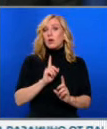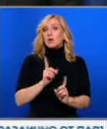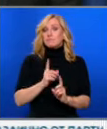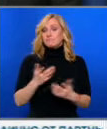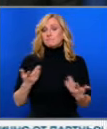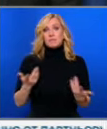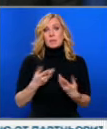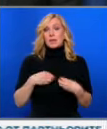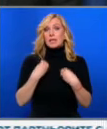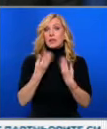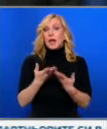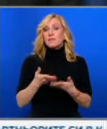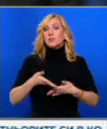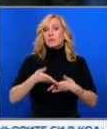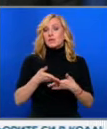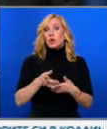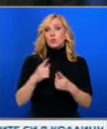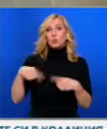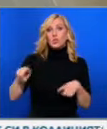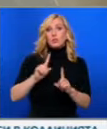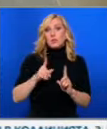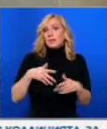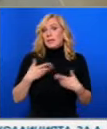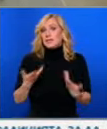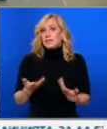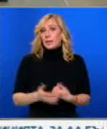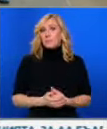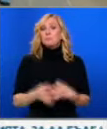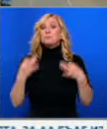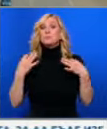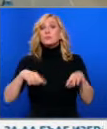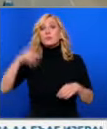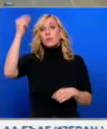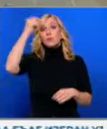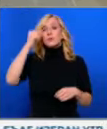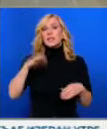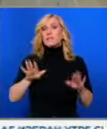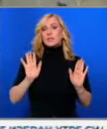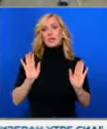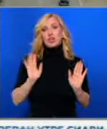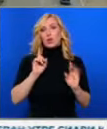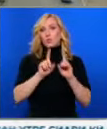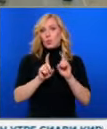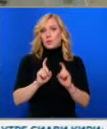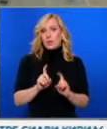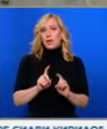няма как да даваш подкрепа, която никой не ти я иска. Демократична България се въздържаха от коментар.